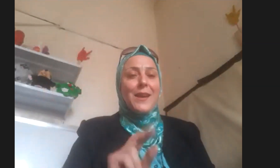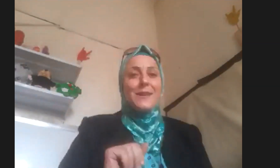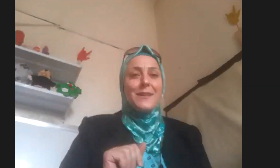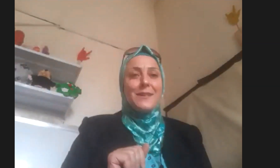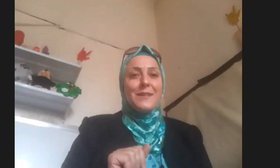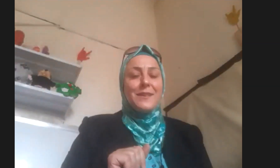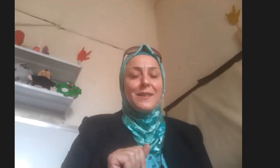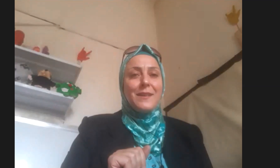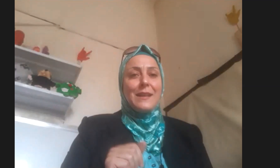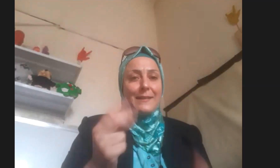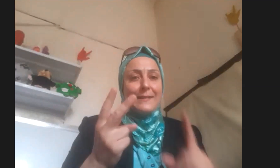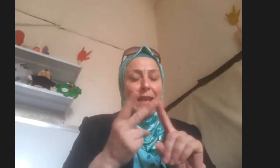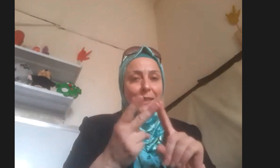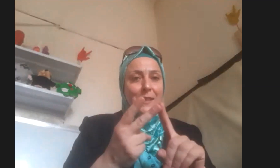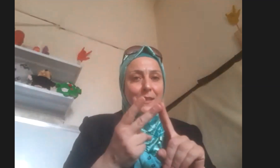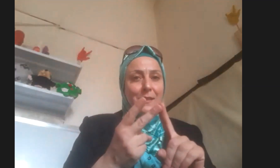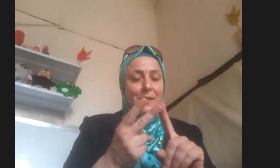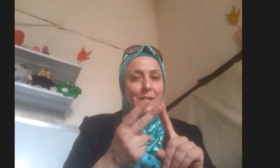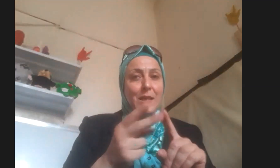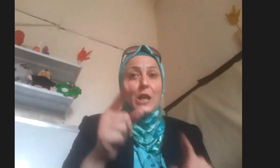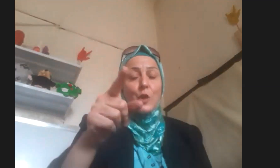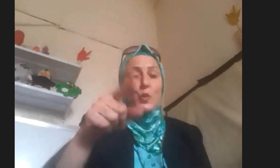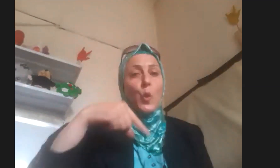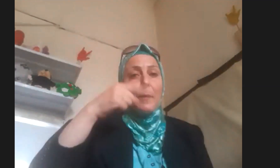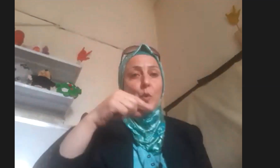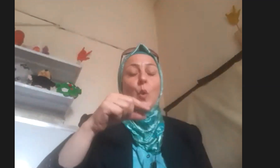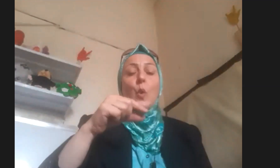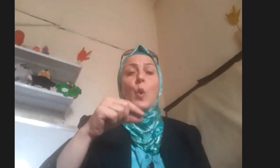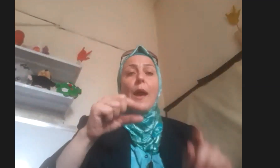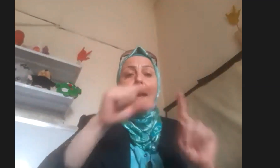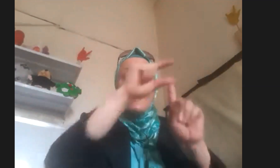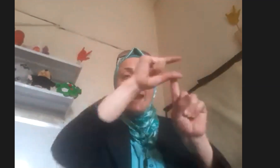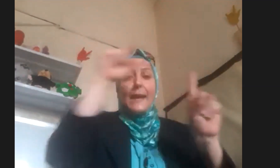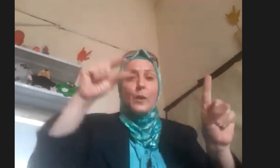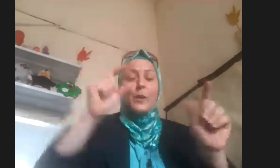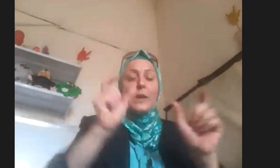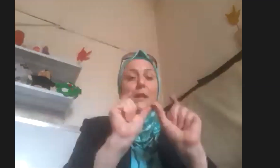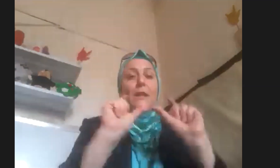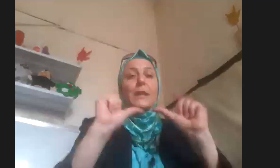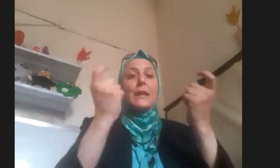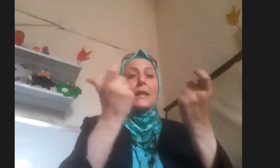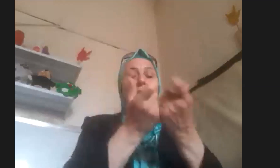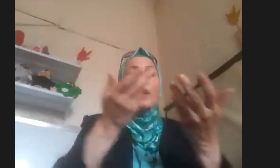الآخر اقتراحكم لعناوين ندوات أخرى، إذا ممكن نأخذ 30 ثانية بعد إذنكم.